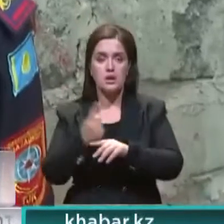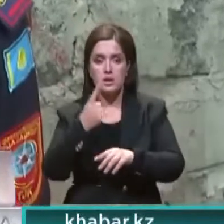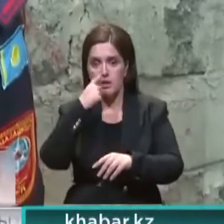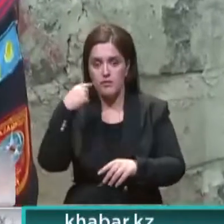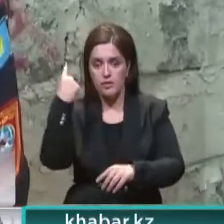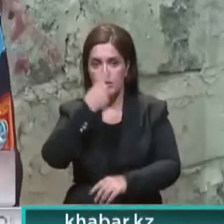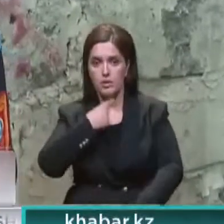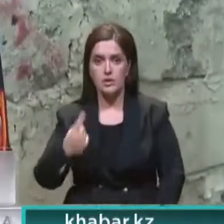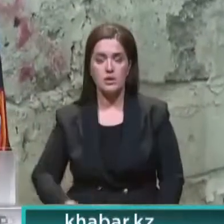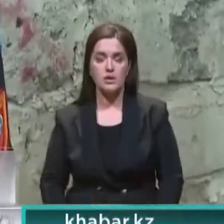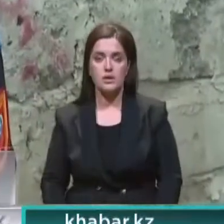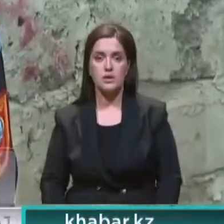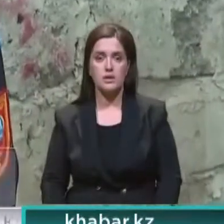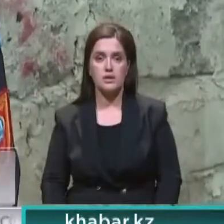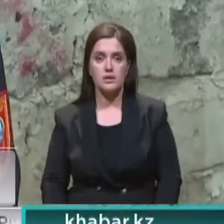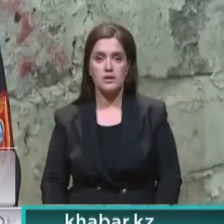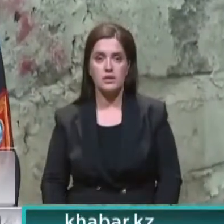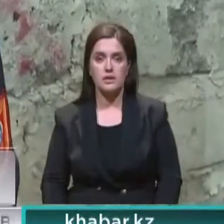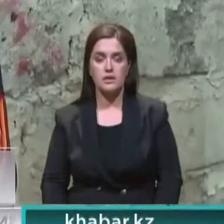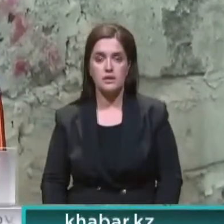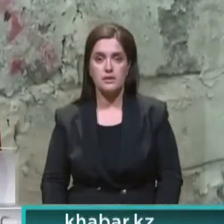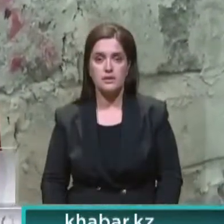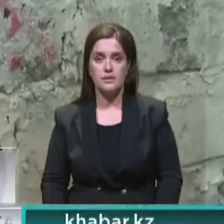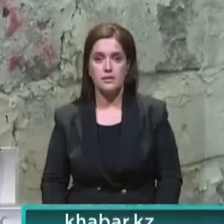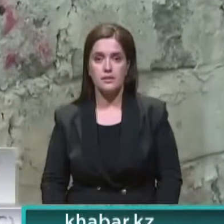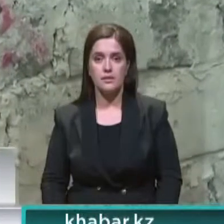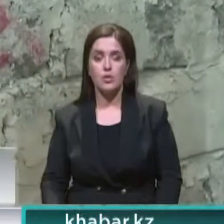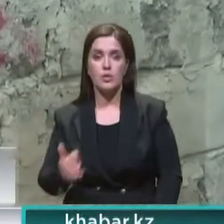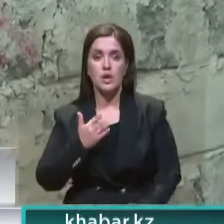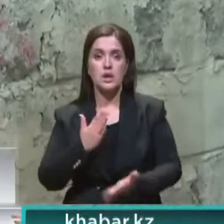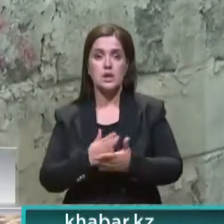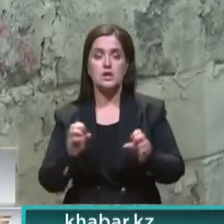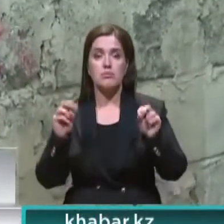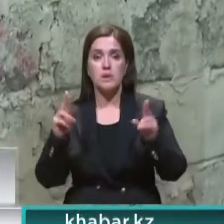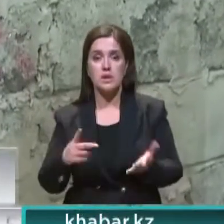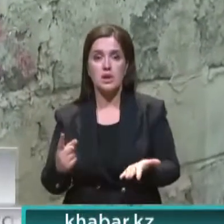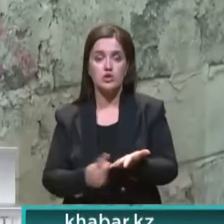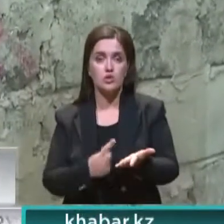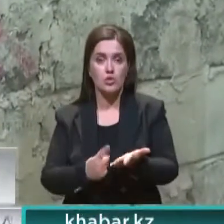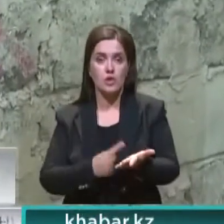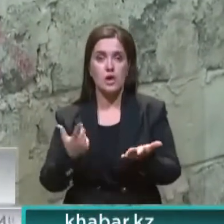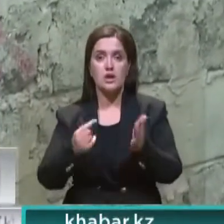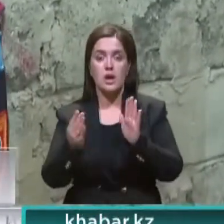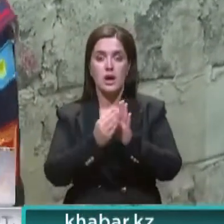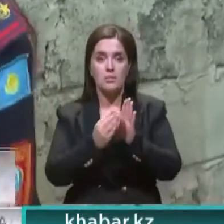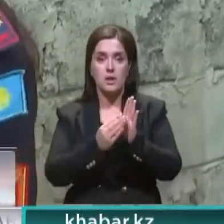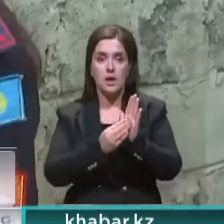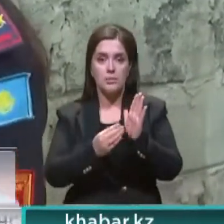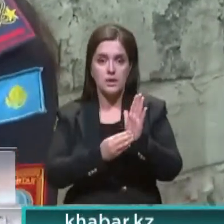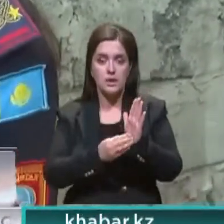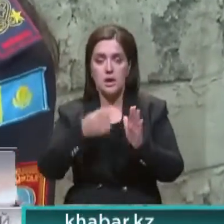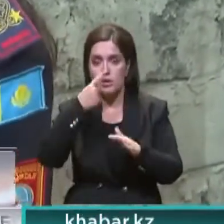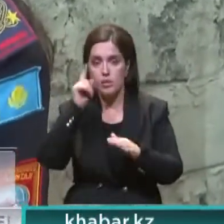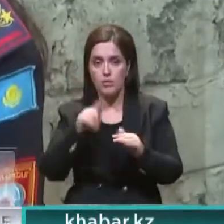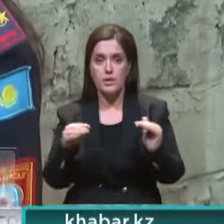Мы формируем списки социально уязвимых слоев населения. У нас есть специальный журнал, где там прописано номер